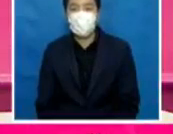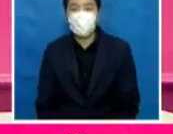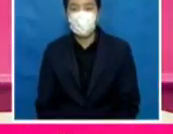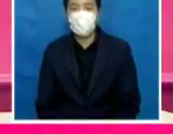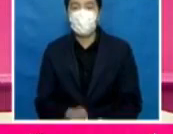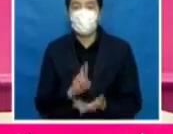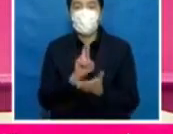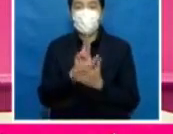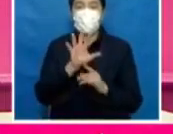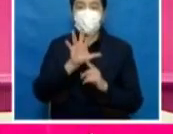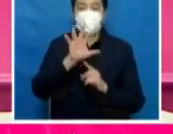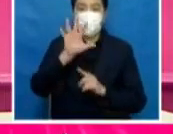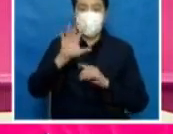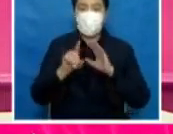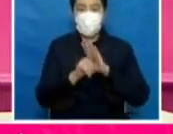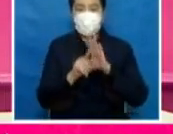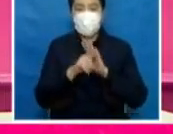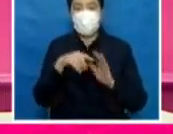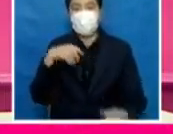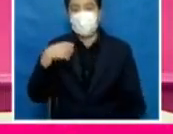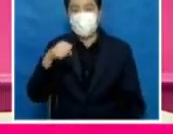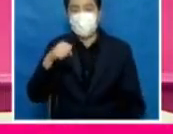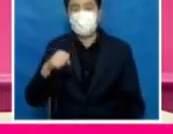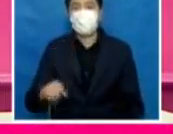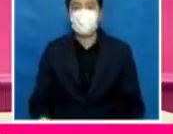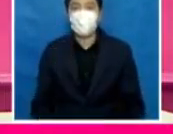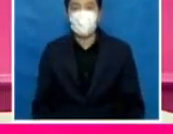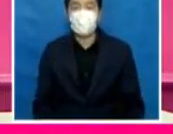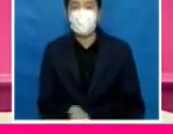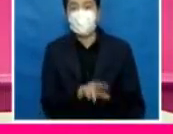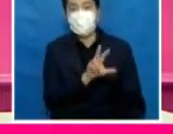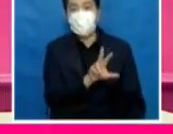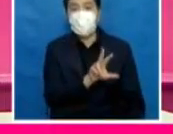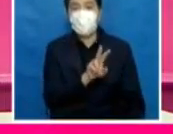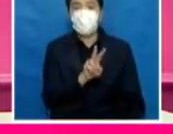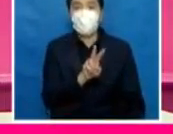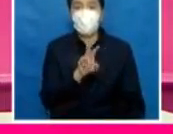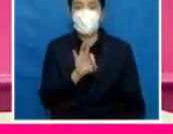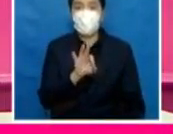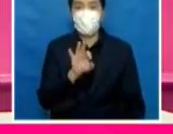อันดับที่5หมุนครั้งที่10เลขที่ออก